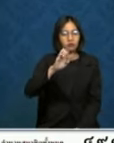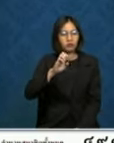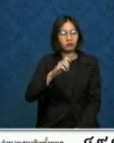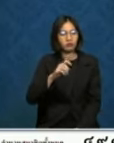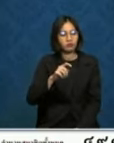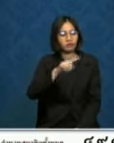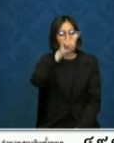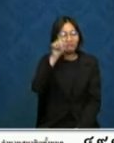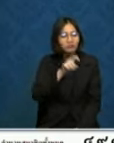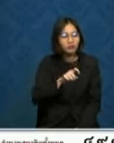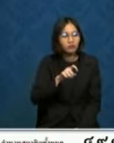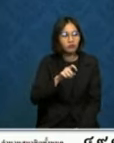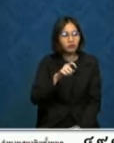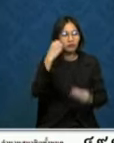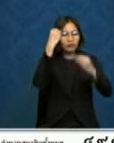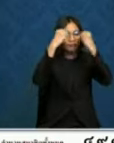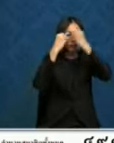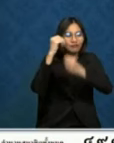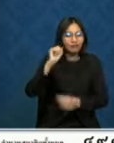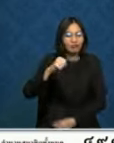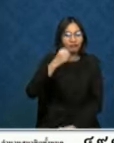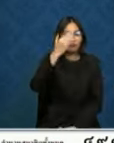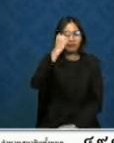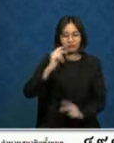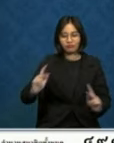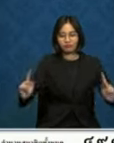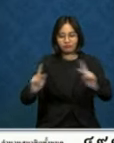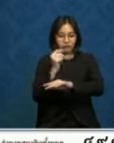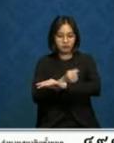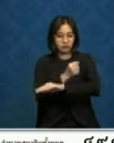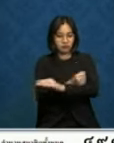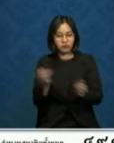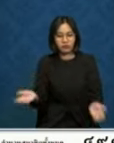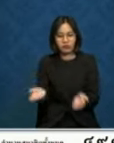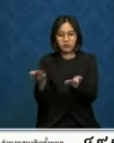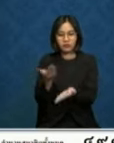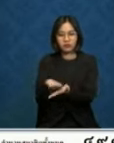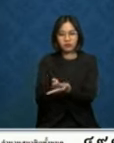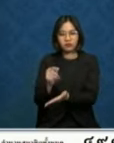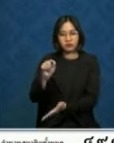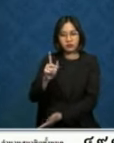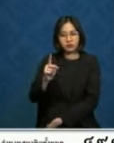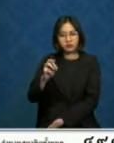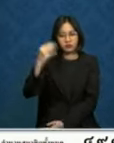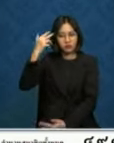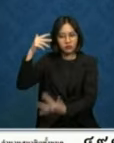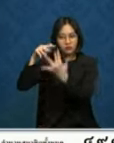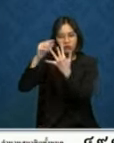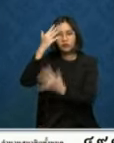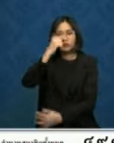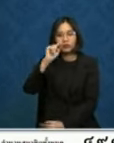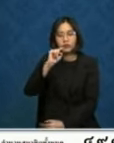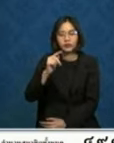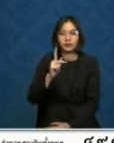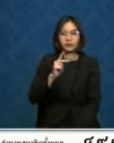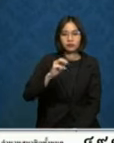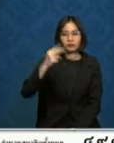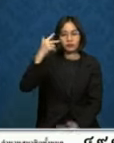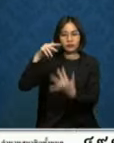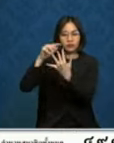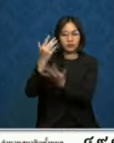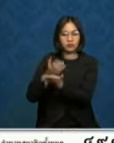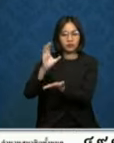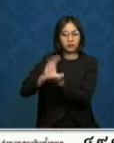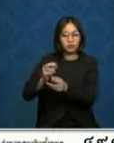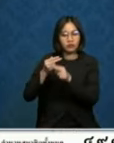านประธานงงเหมือนดิฉันไหมคะว่าทำไมกระทรวงแรงงานต้องไปสนับสนุนงบให้กับกรมสุขภาพจิตด้วยทำไมกรมสุขภาพจิตไม่ตั้งงบแล้ว